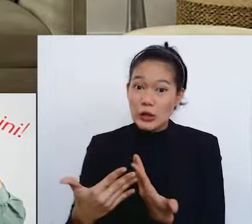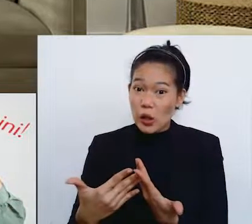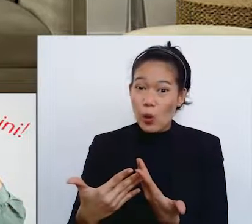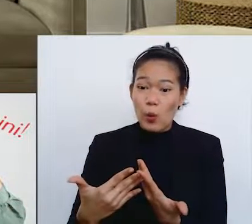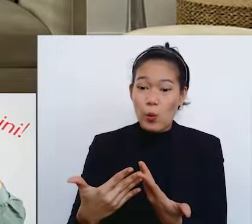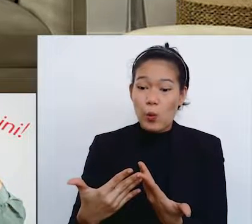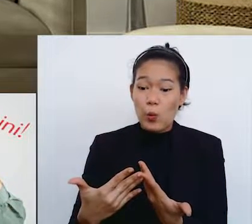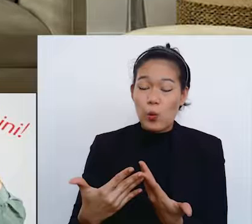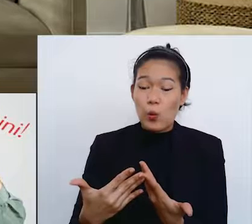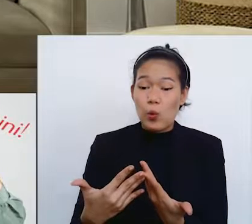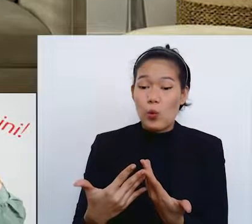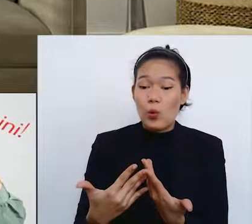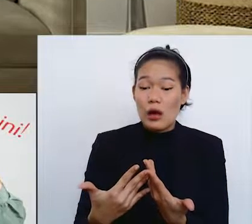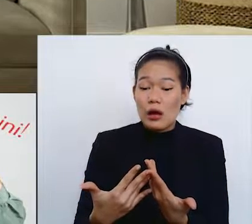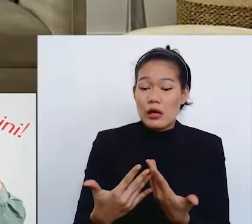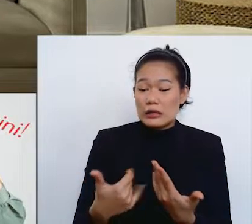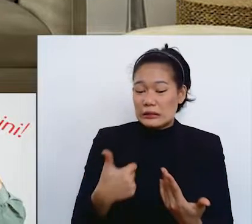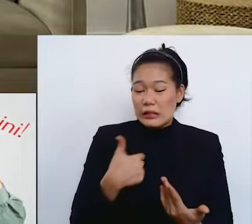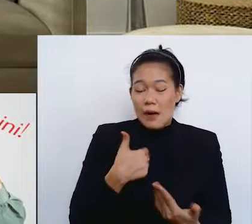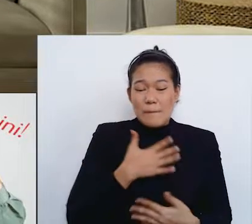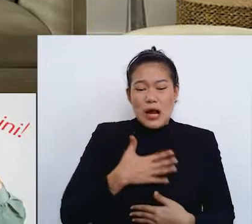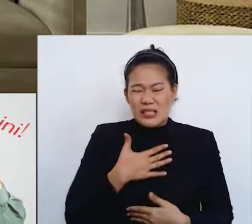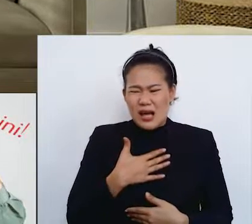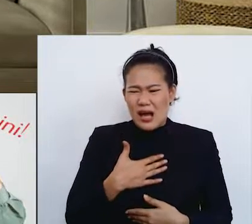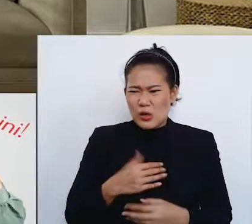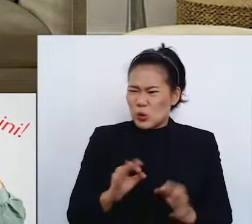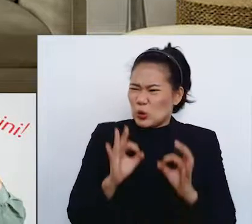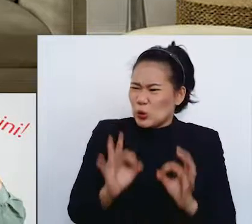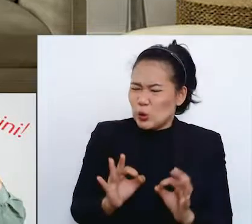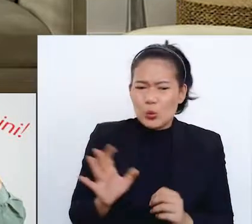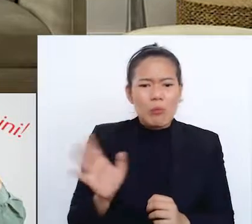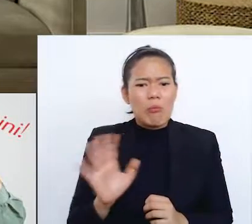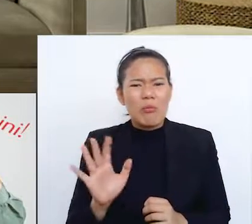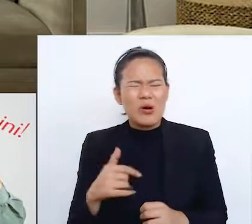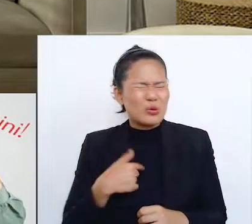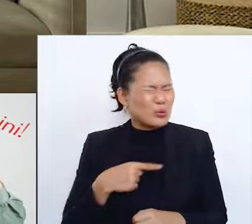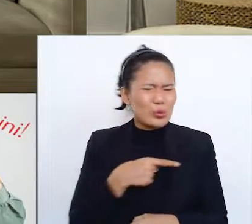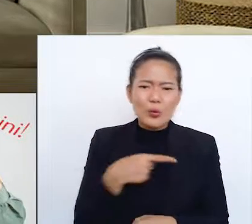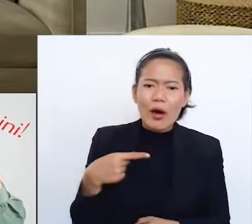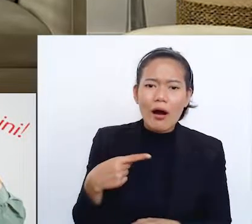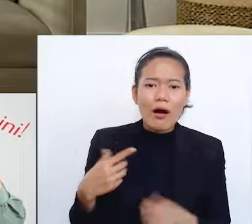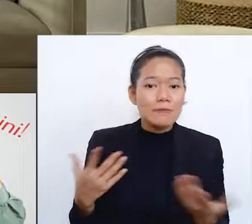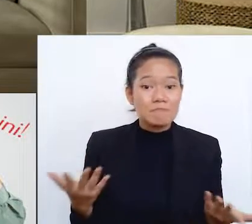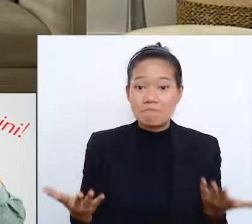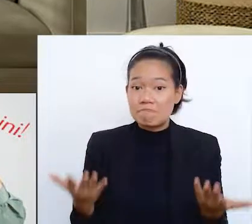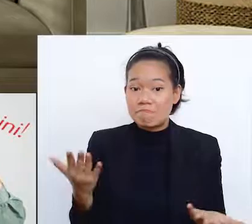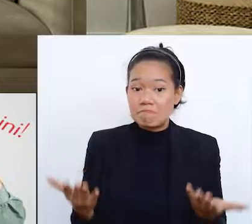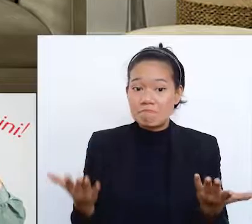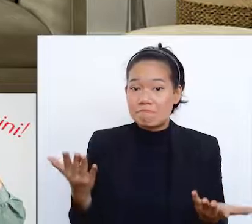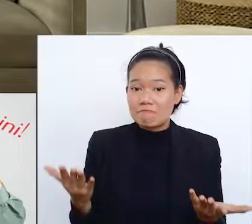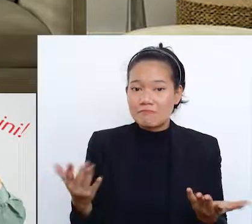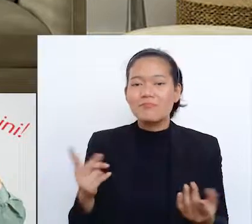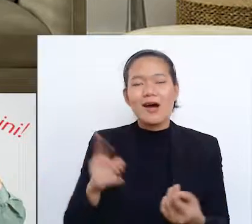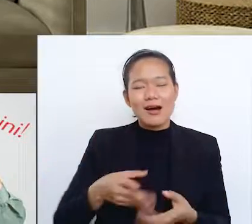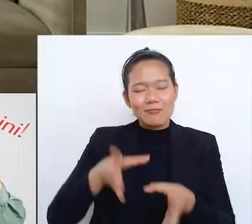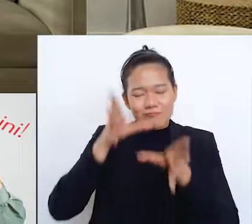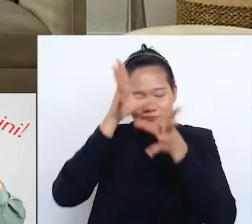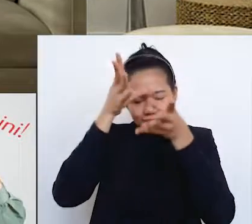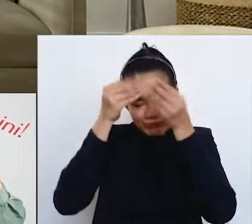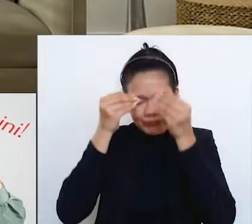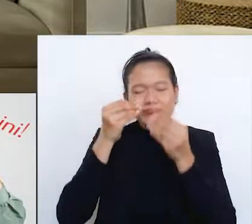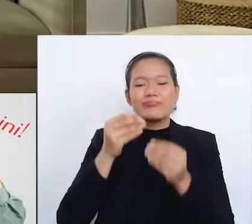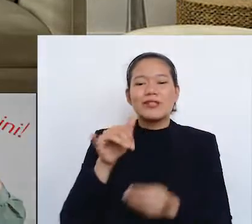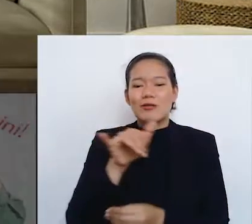sebaliknya, saat ini kita sedang merasa tidak cukup, kita merasa kurang, saudara. Mari kita